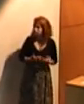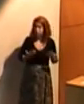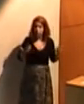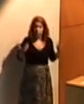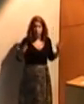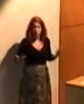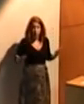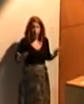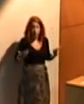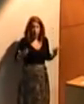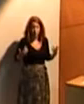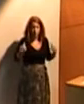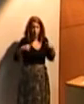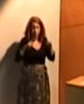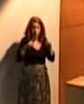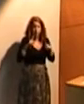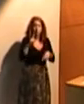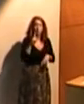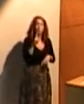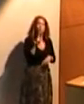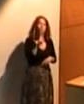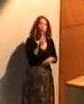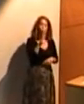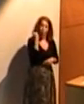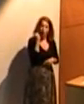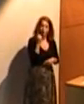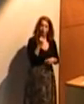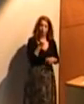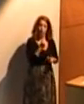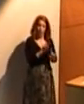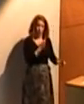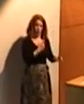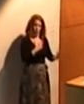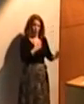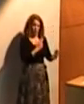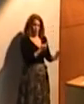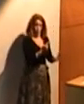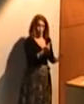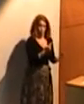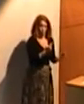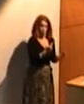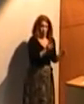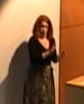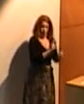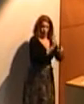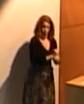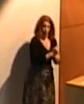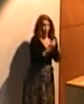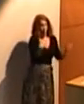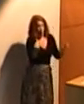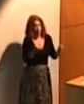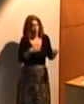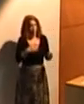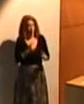tout à l'heure je vous ai parlé du main par nature et où par complexité et la question est qui nous intéressera c'est de se dire mais